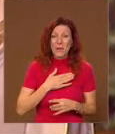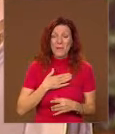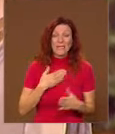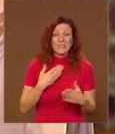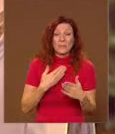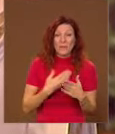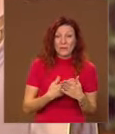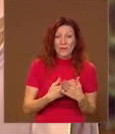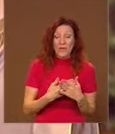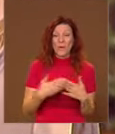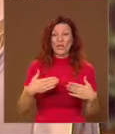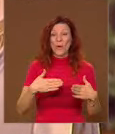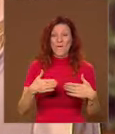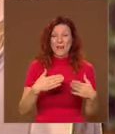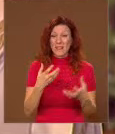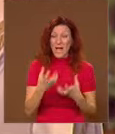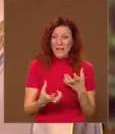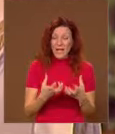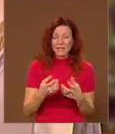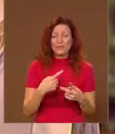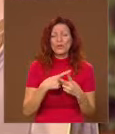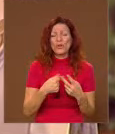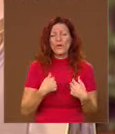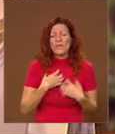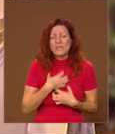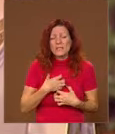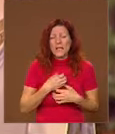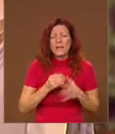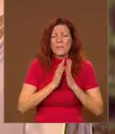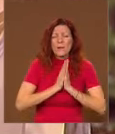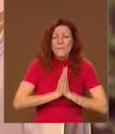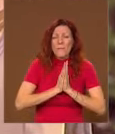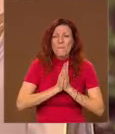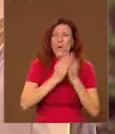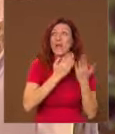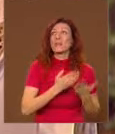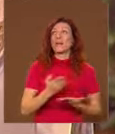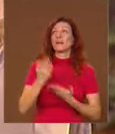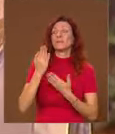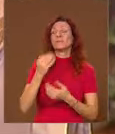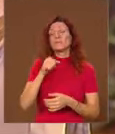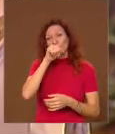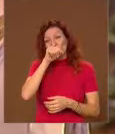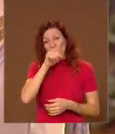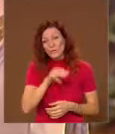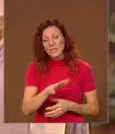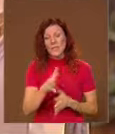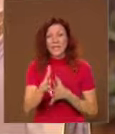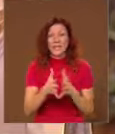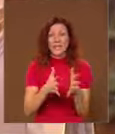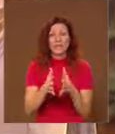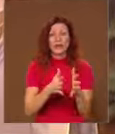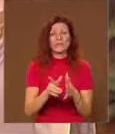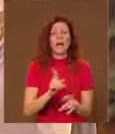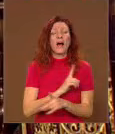до адовите врата, но в нашите страдания към Тебе, нашия Бог, умилено викам, ощади Твоя народ и не погубвай